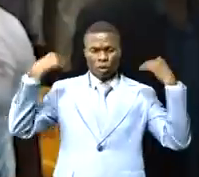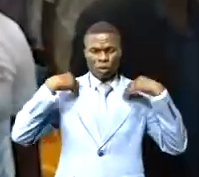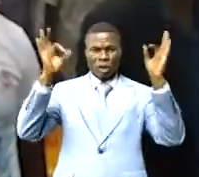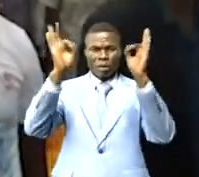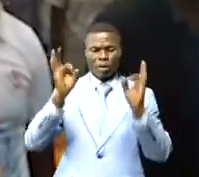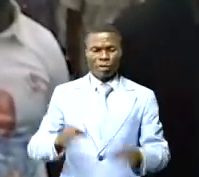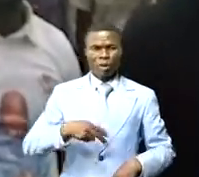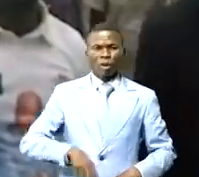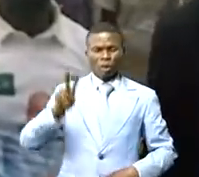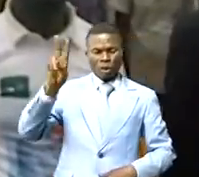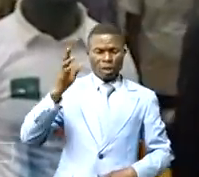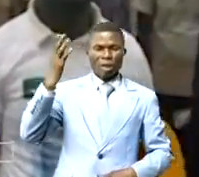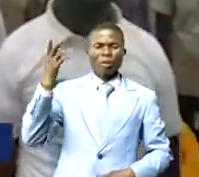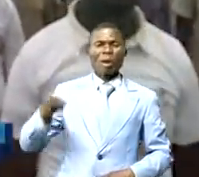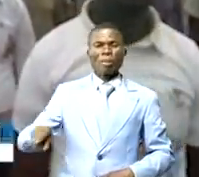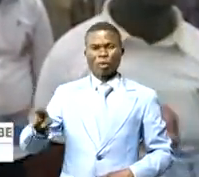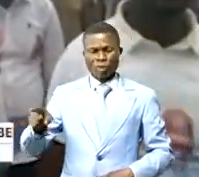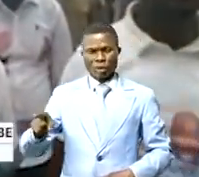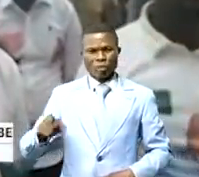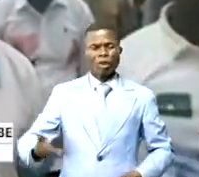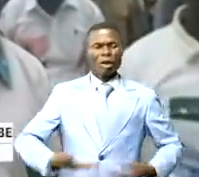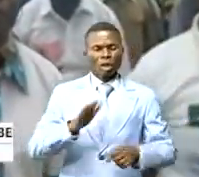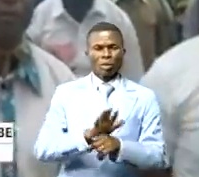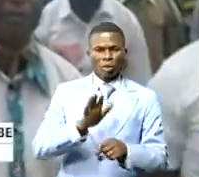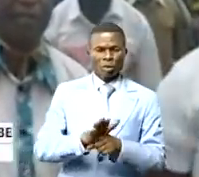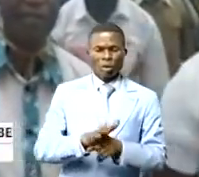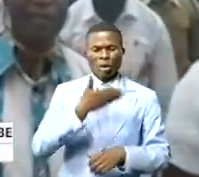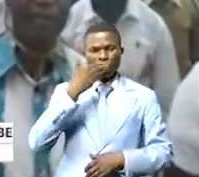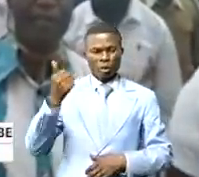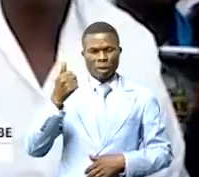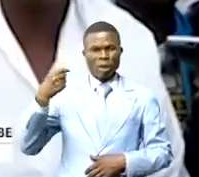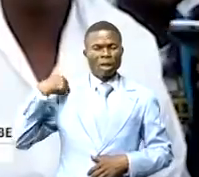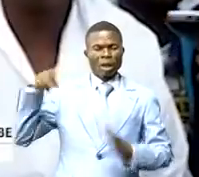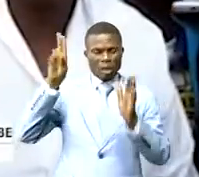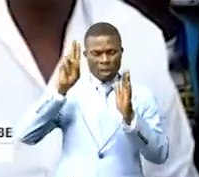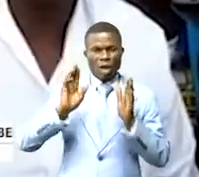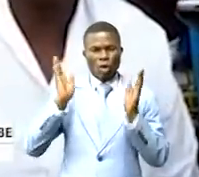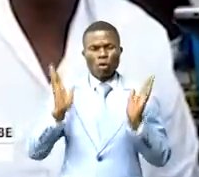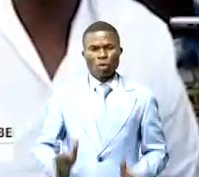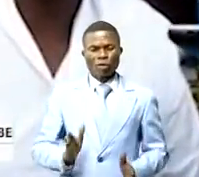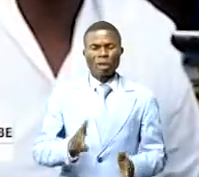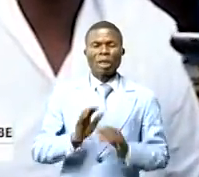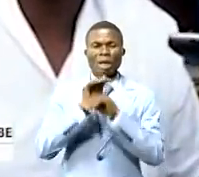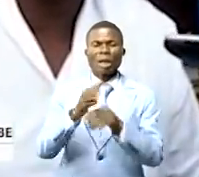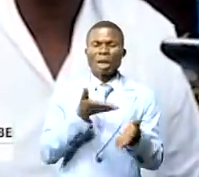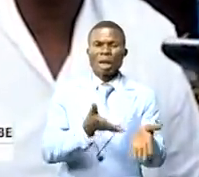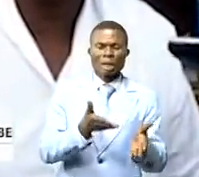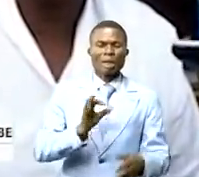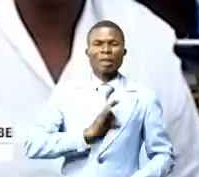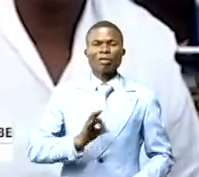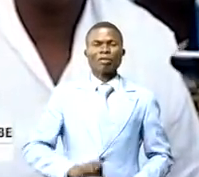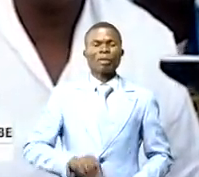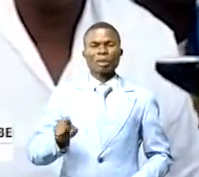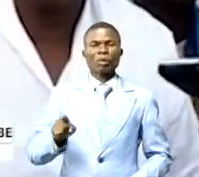fédération IDPS Maïndombé qui salue cet acte combien louable. Le gouverneur s'est engagé à accompagner le chef de l'État